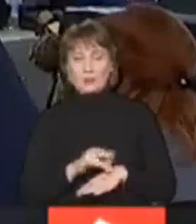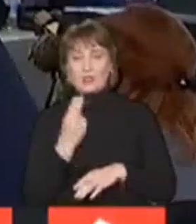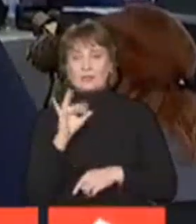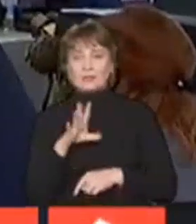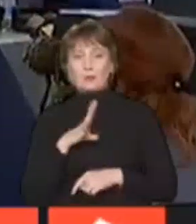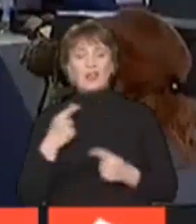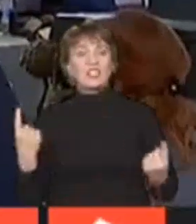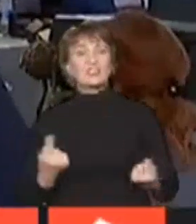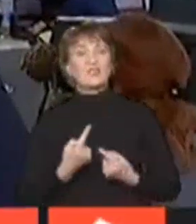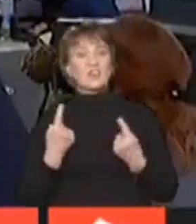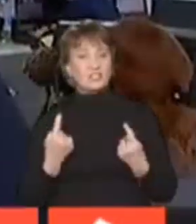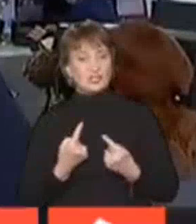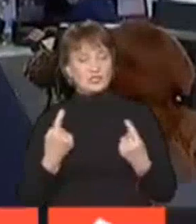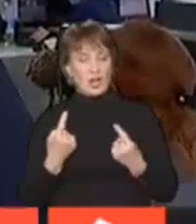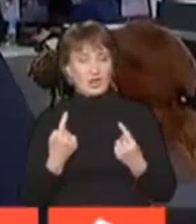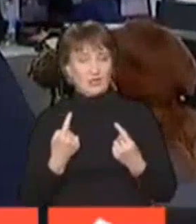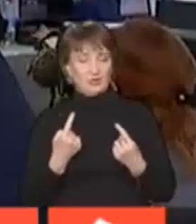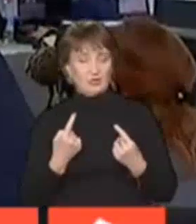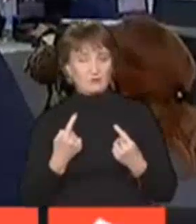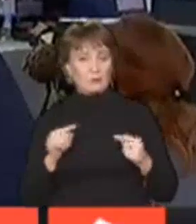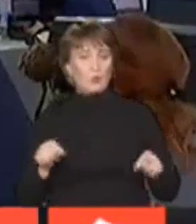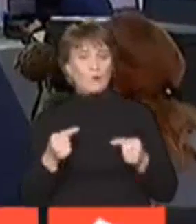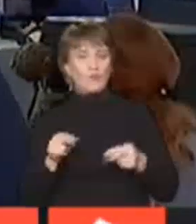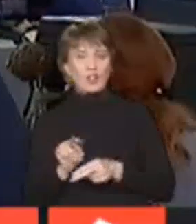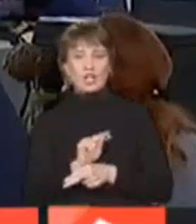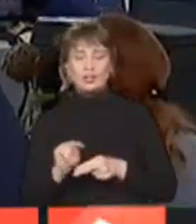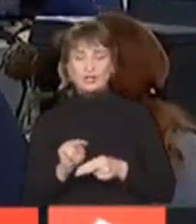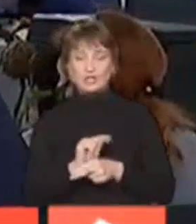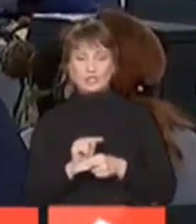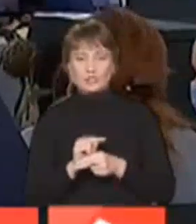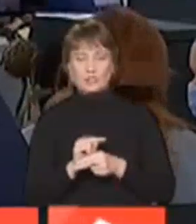звичайний, класичний набір лікарських засобів,